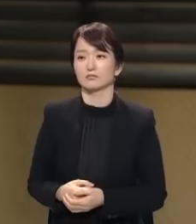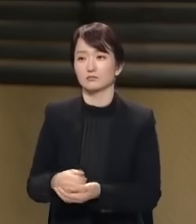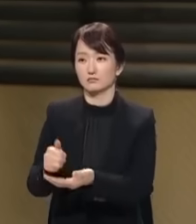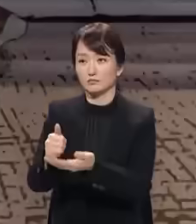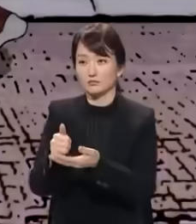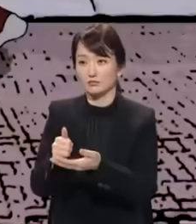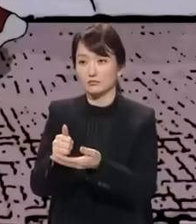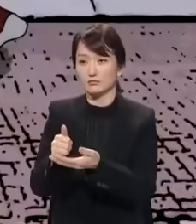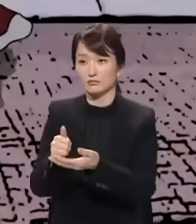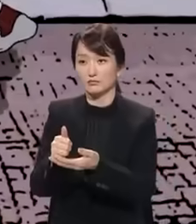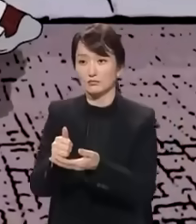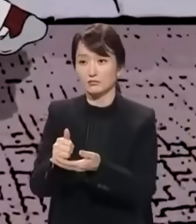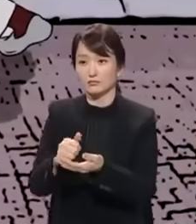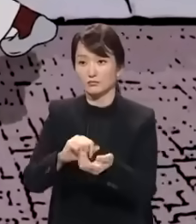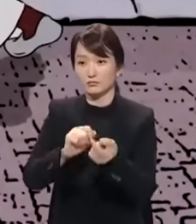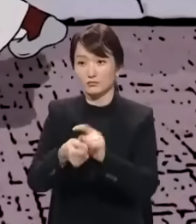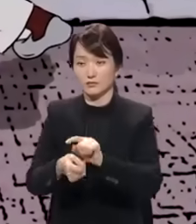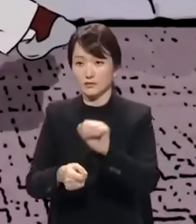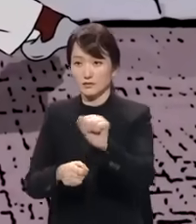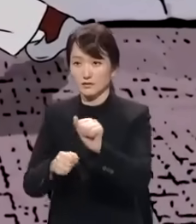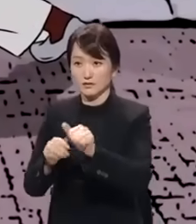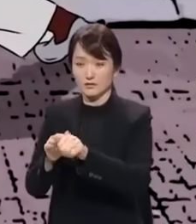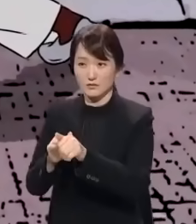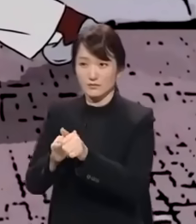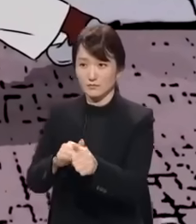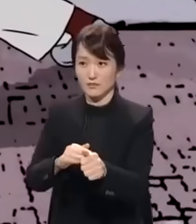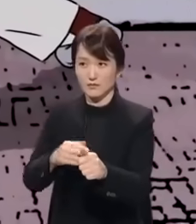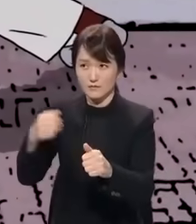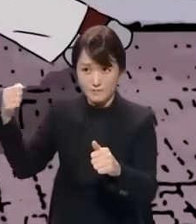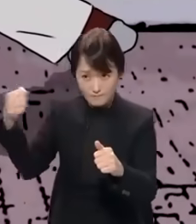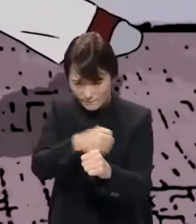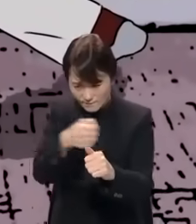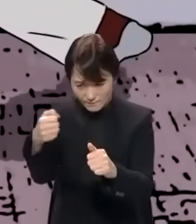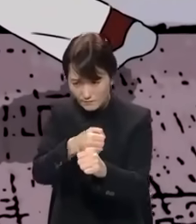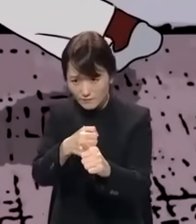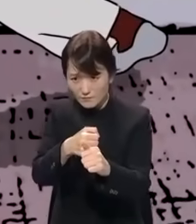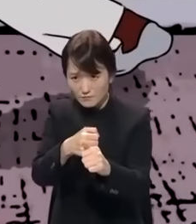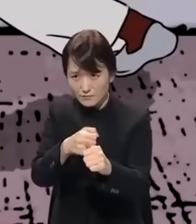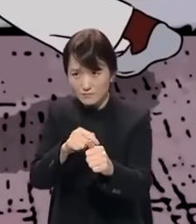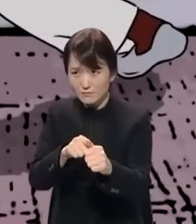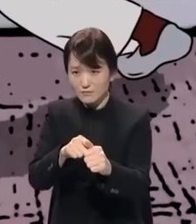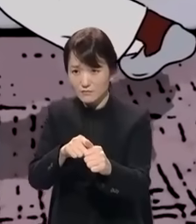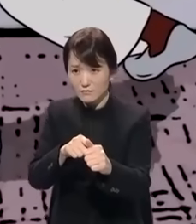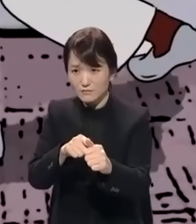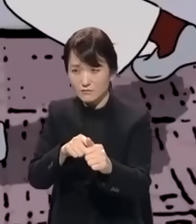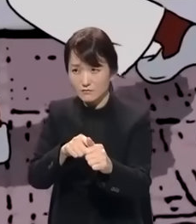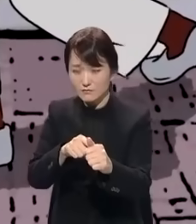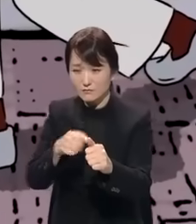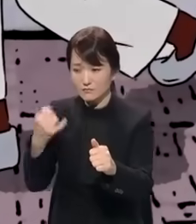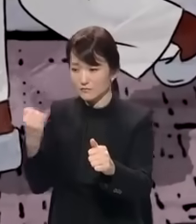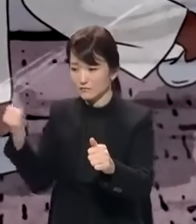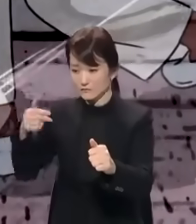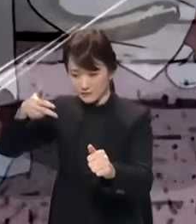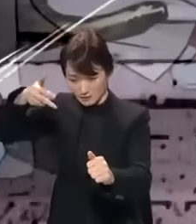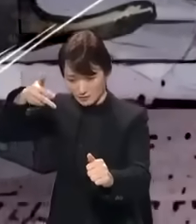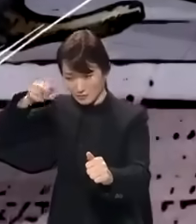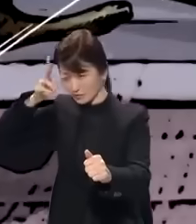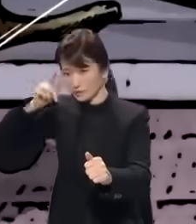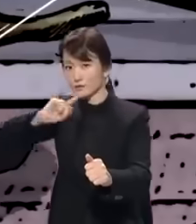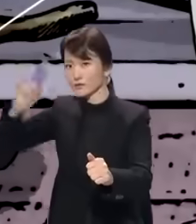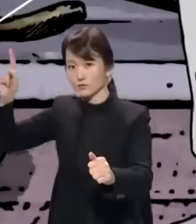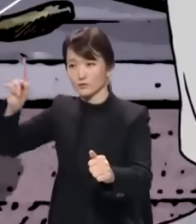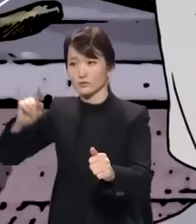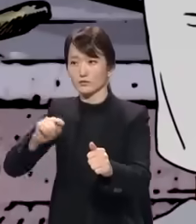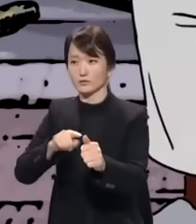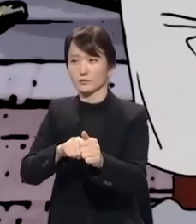대리기사를 차도로 밀어붙이면서 때리니까 이 기사가 그 아내한테 촬영해라 또 촬영하고 경찰 신고하라고